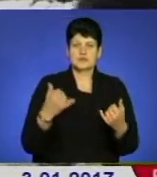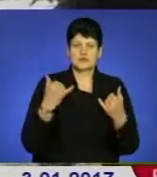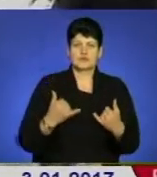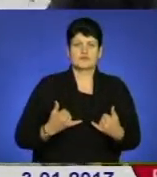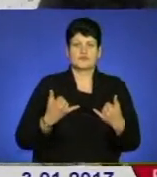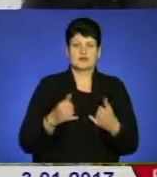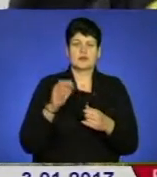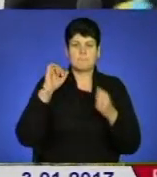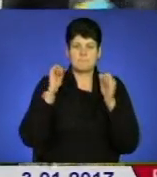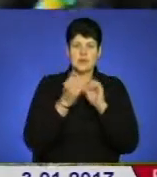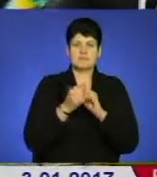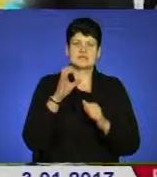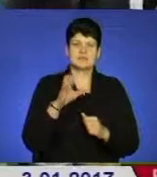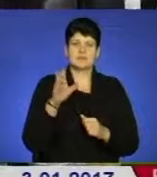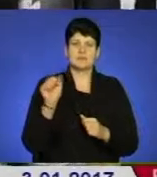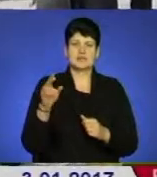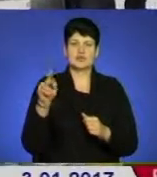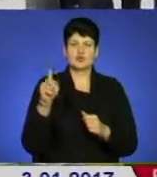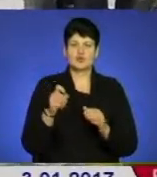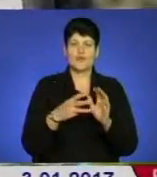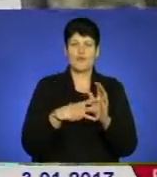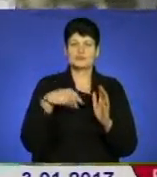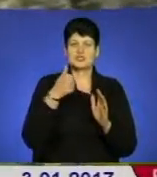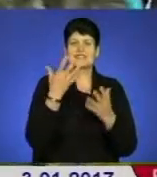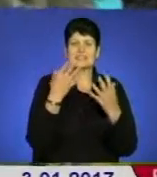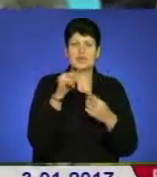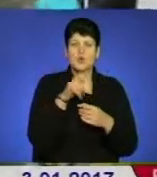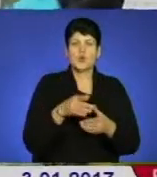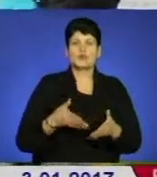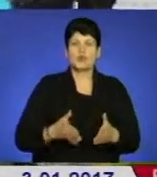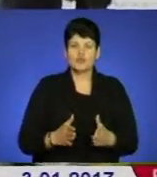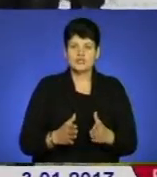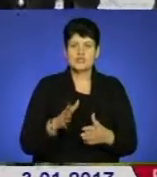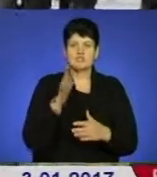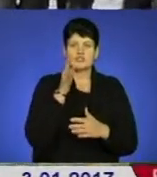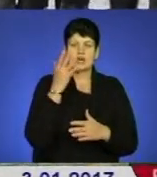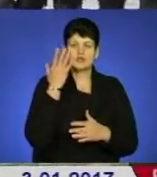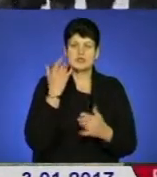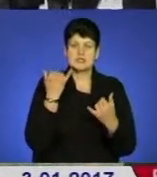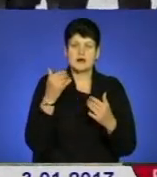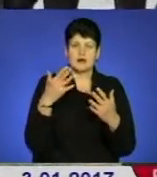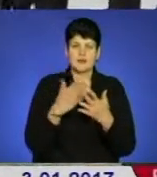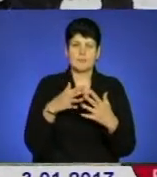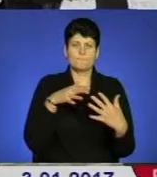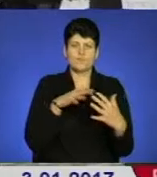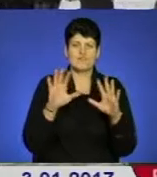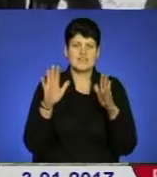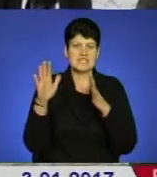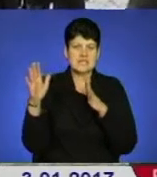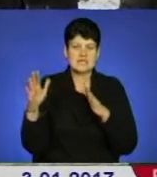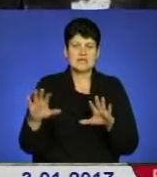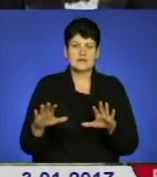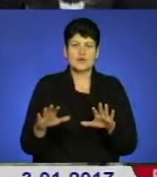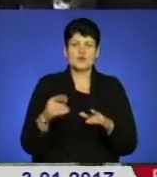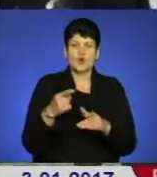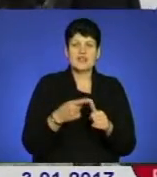про Степана Бандери, тобто сьогодні 108-ма річниця дня його народження, то в цей час, коли йдуть якраз бойові дії, його якраз постать, його